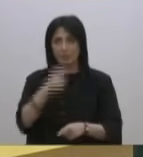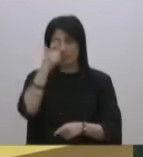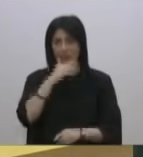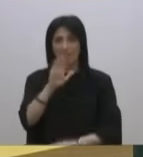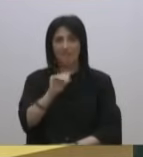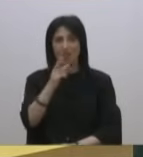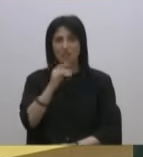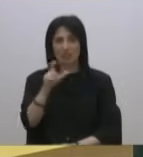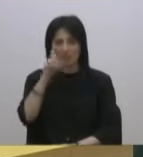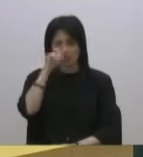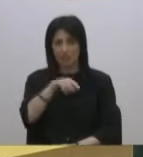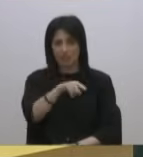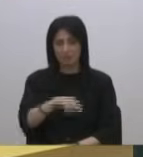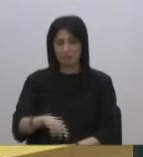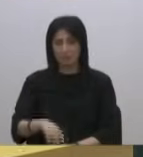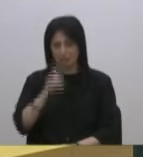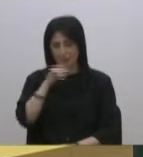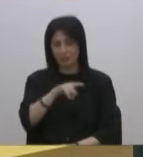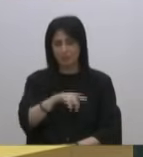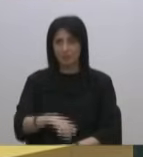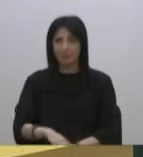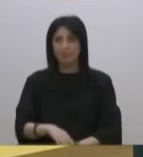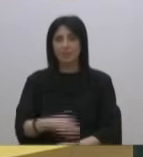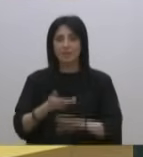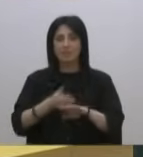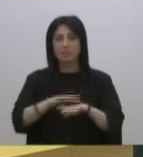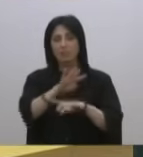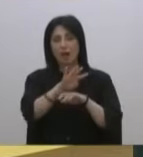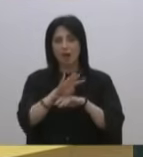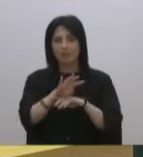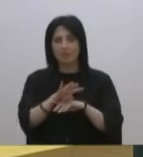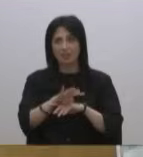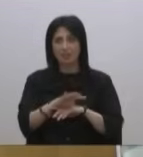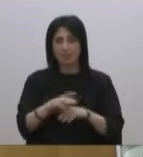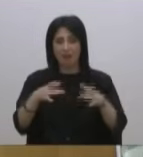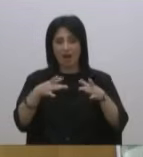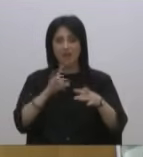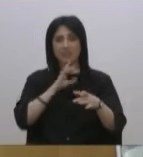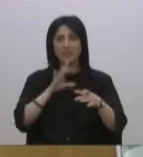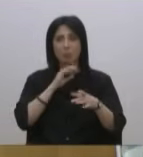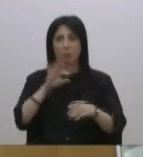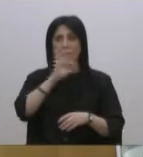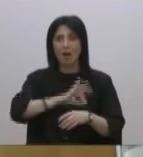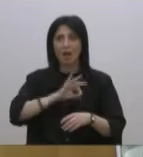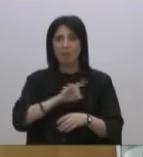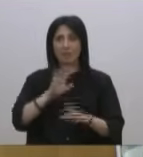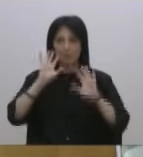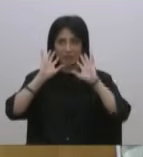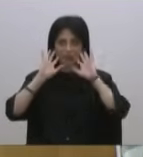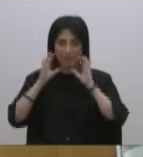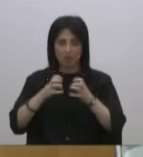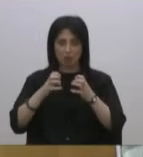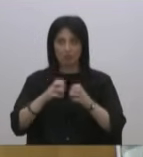ბატონ ვაშაძეს მიმართავ და იცის თვითონ, რასაც ვეუბნები. ძიმე არტილერიისა და კასეტური ბომბების გამოყენება, რამაც